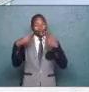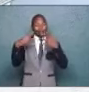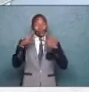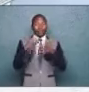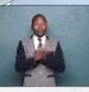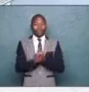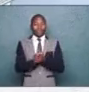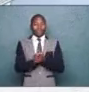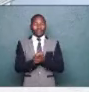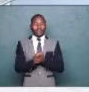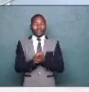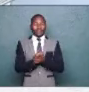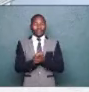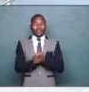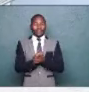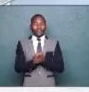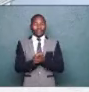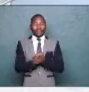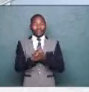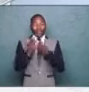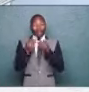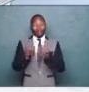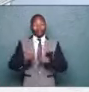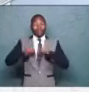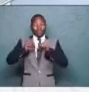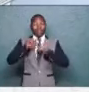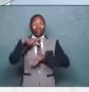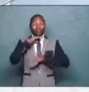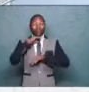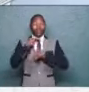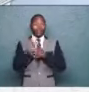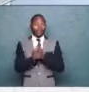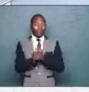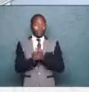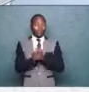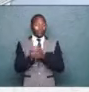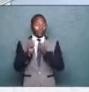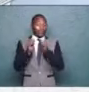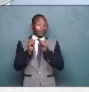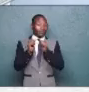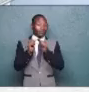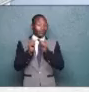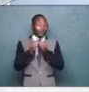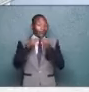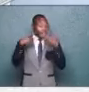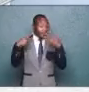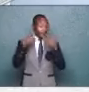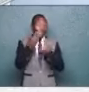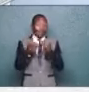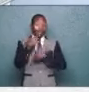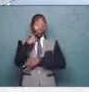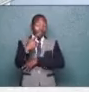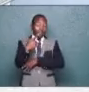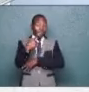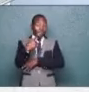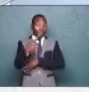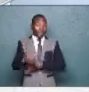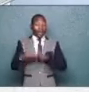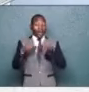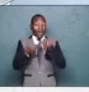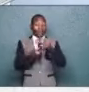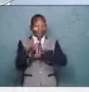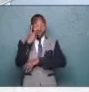ziwiri molumikiza, ali ndi zaka zokwana 10 zisanu ndi zitatu, kapena apereke